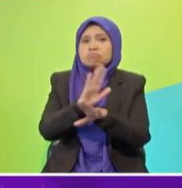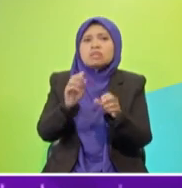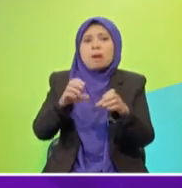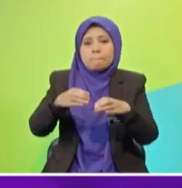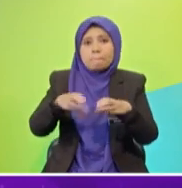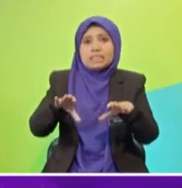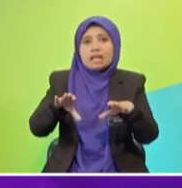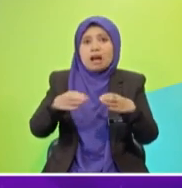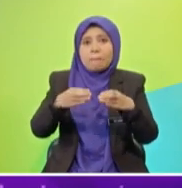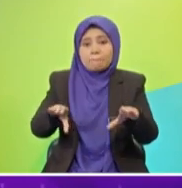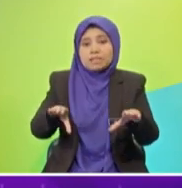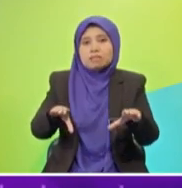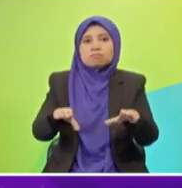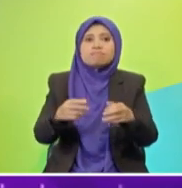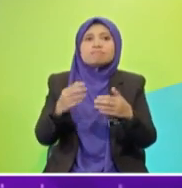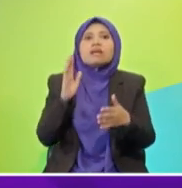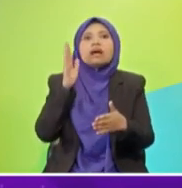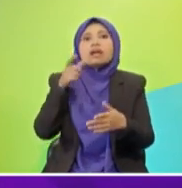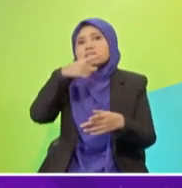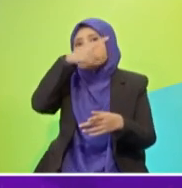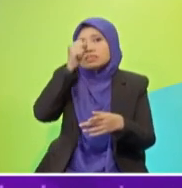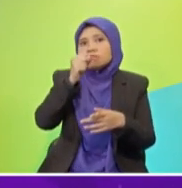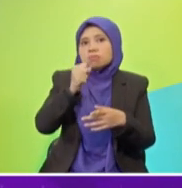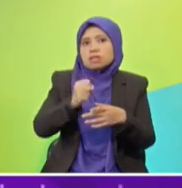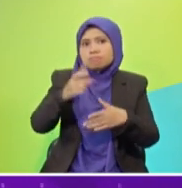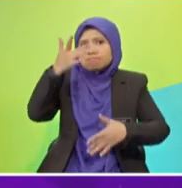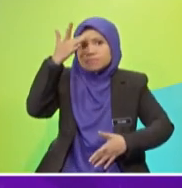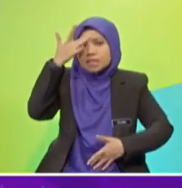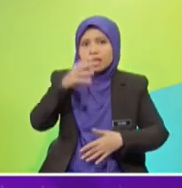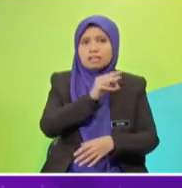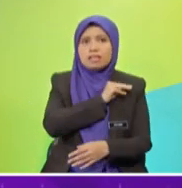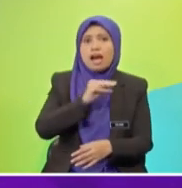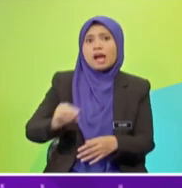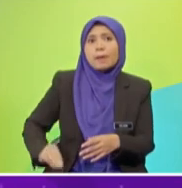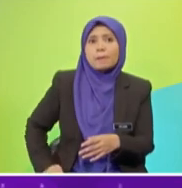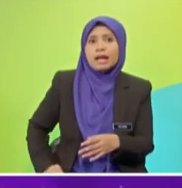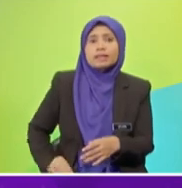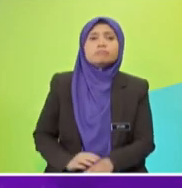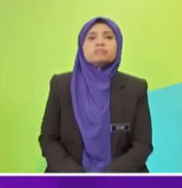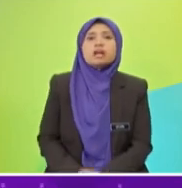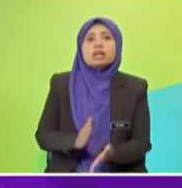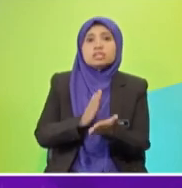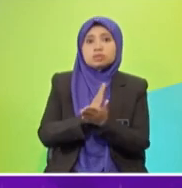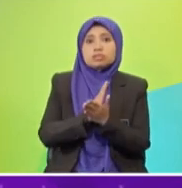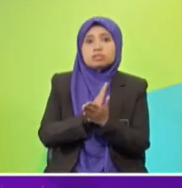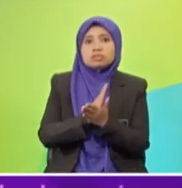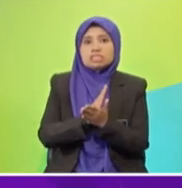mengakibatkan luka ini juga boleh melakukan kemalangan Oke seterusnya